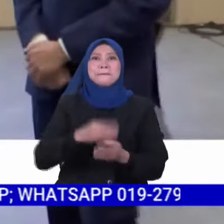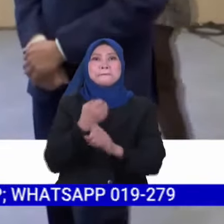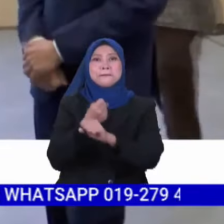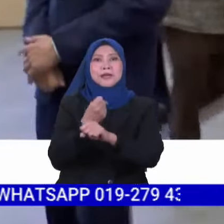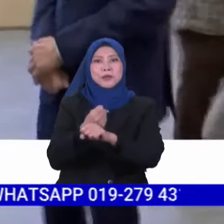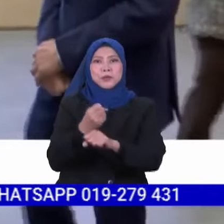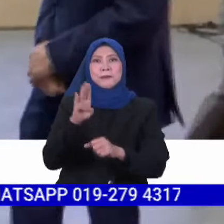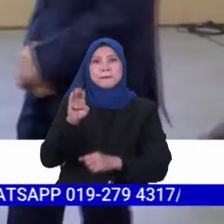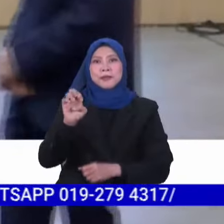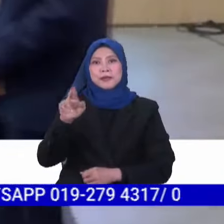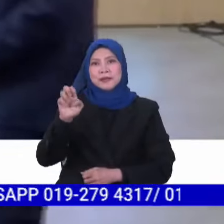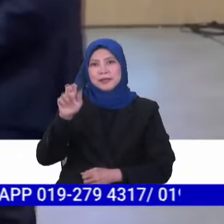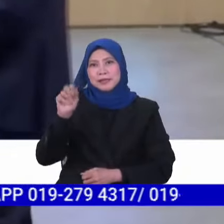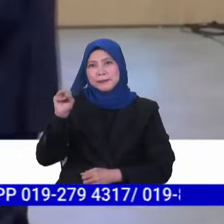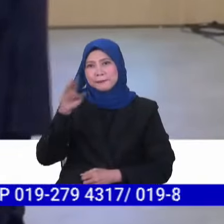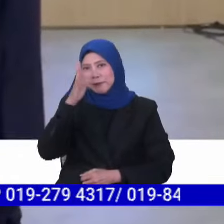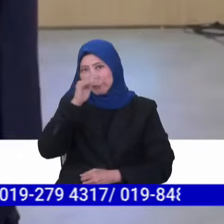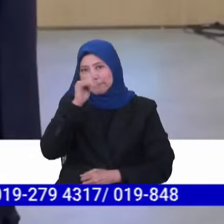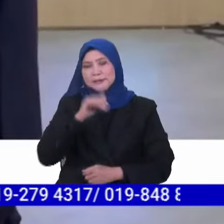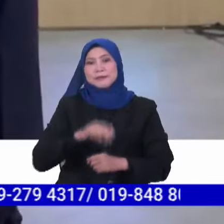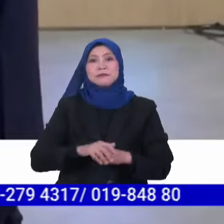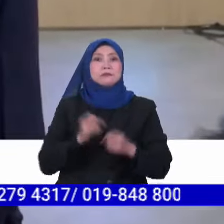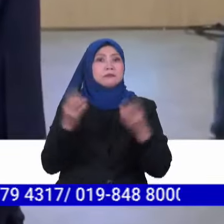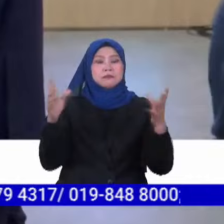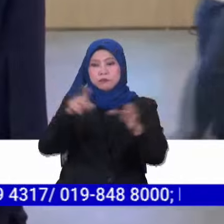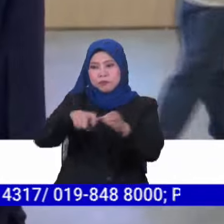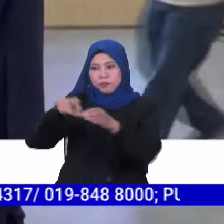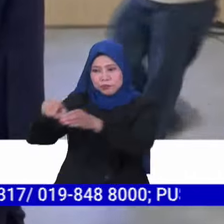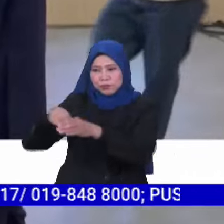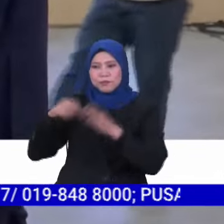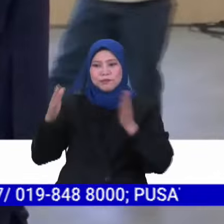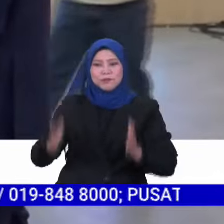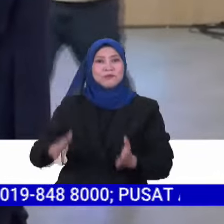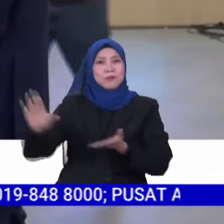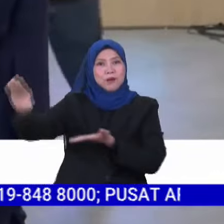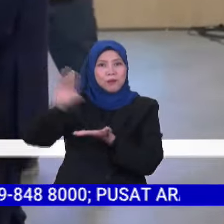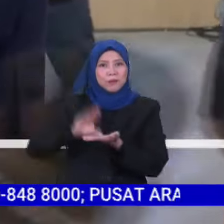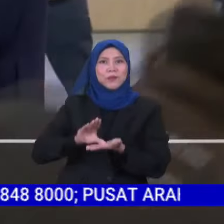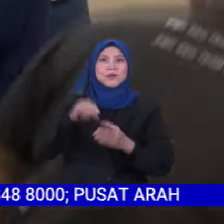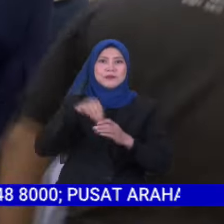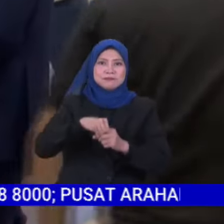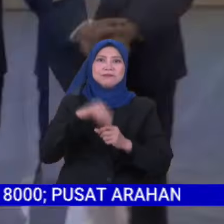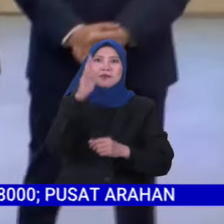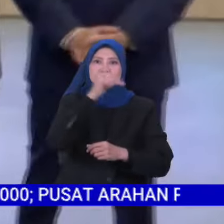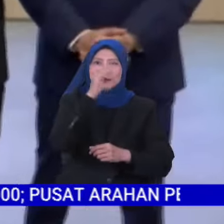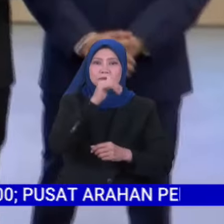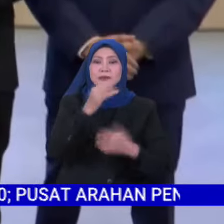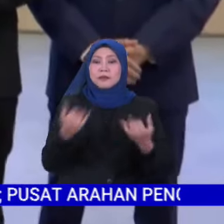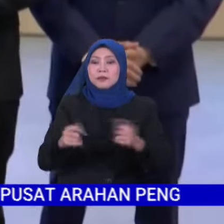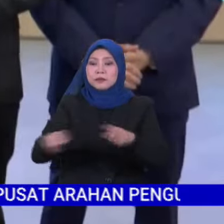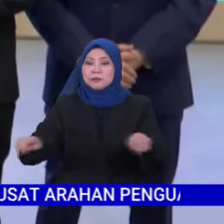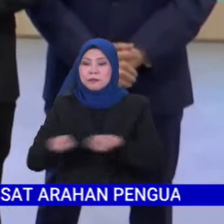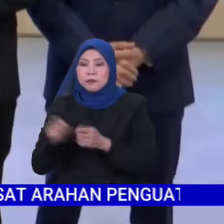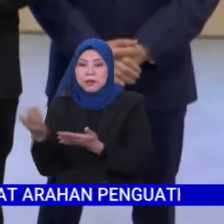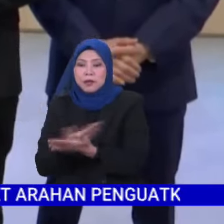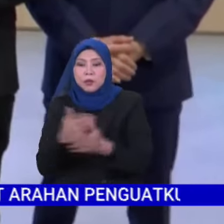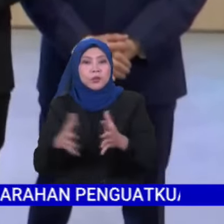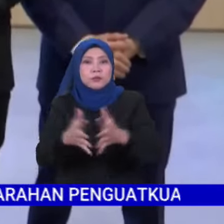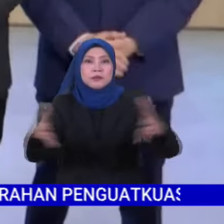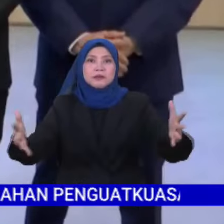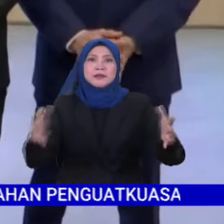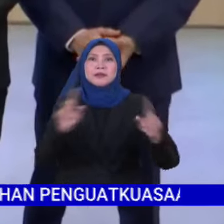berendam hujannya kerajaan Negeri commited menarik lebih banyak pelaburan asing ke negeri berkenaan untuk Itu tampak baru berkuasa